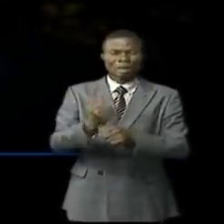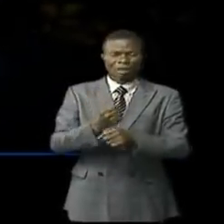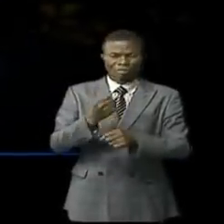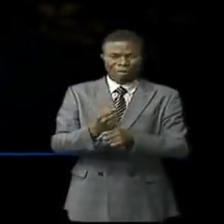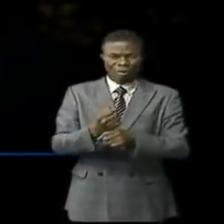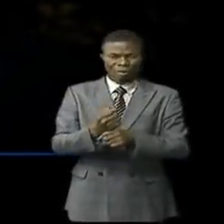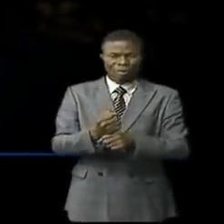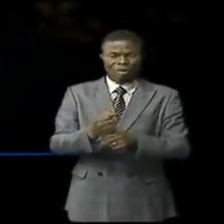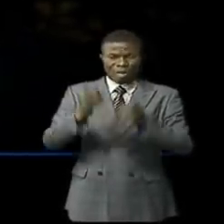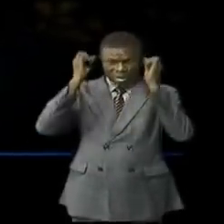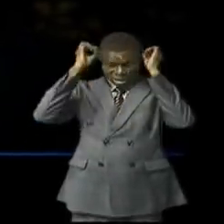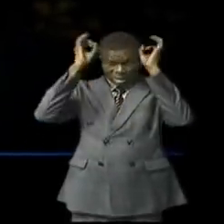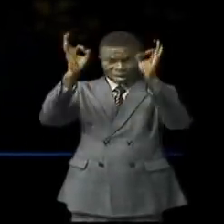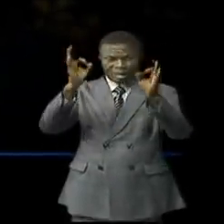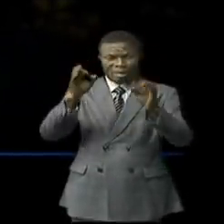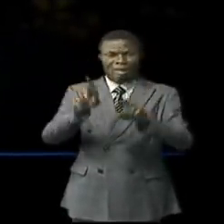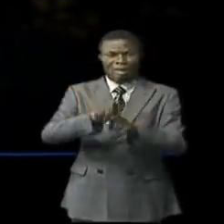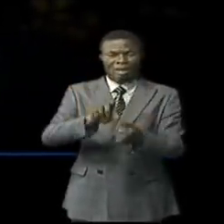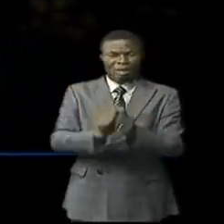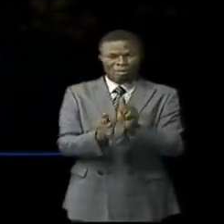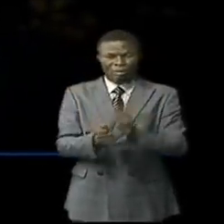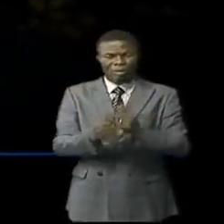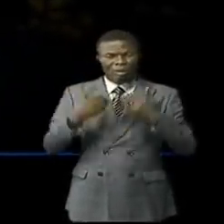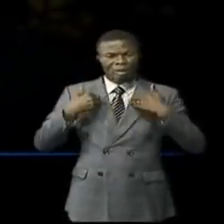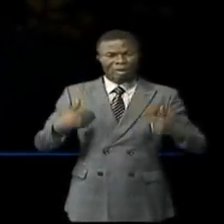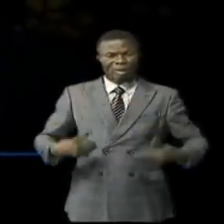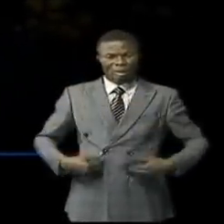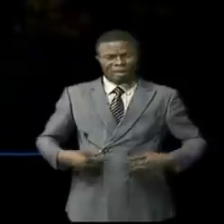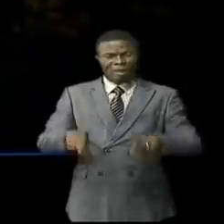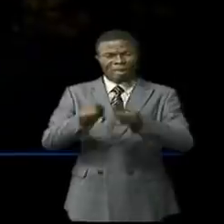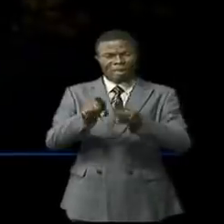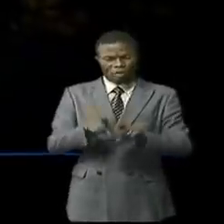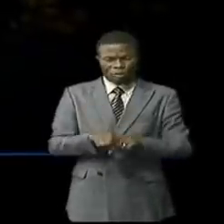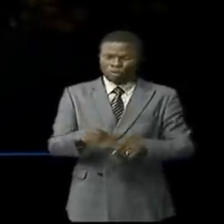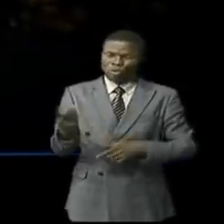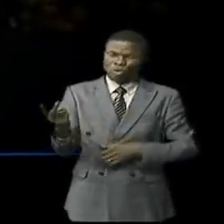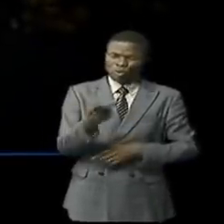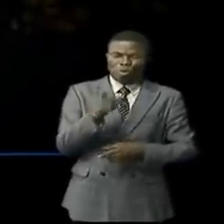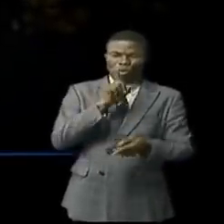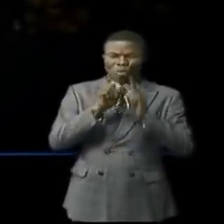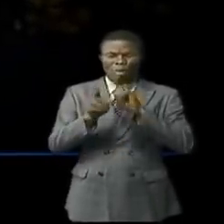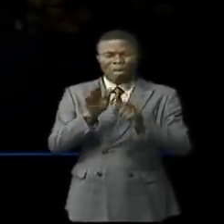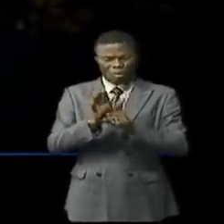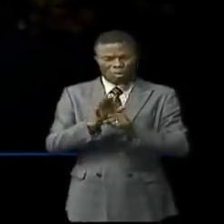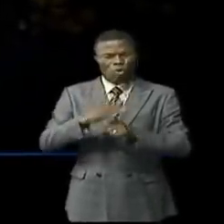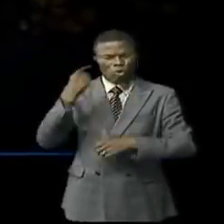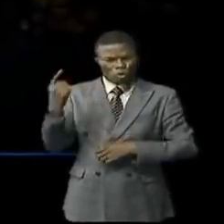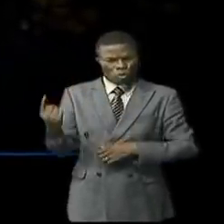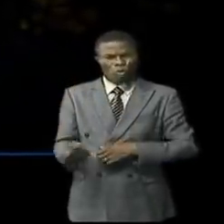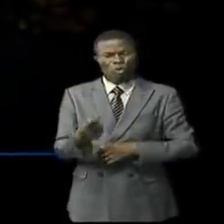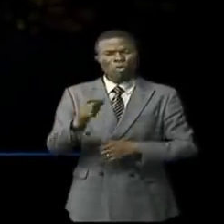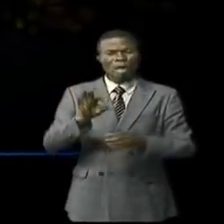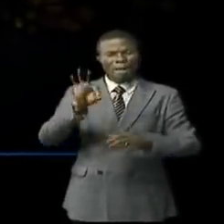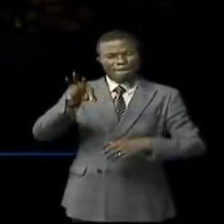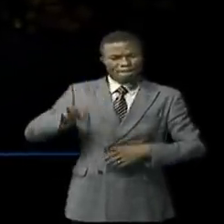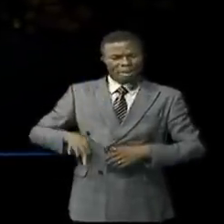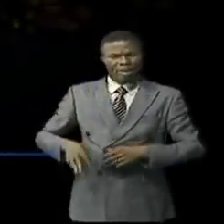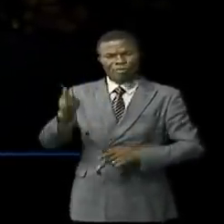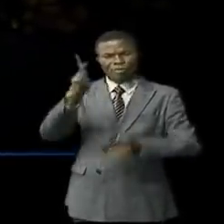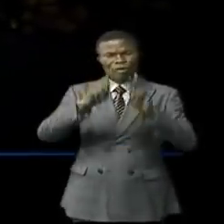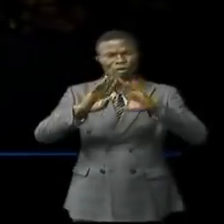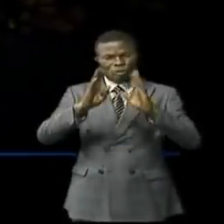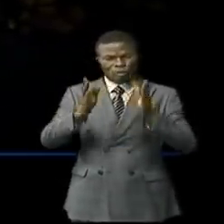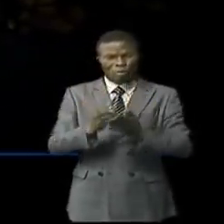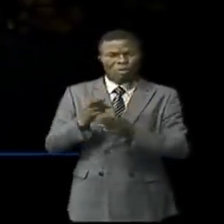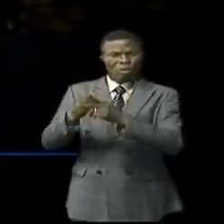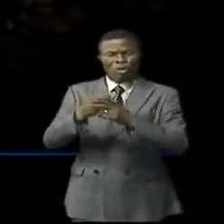de l'éducation, dans le domaine de la santé. Et alors, vraiment, il y a toujours, pour le bien-être du peuple, pour la sécurité